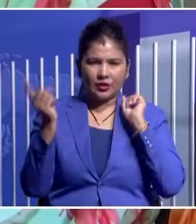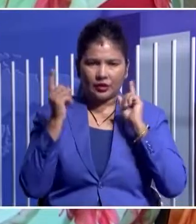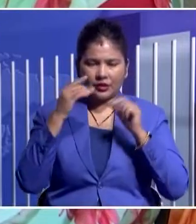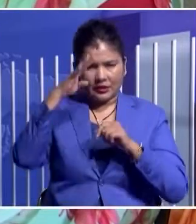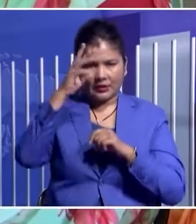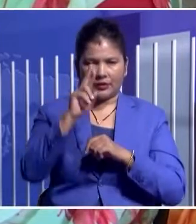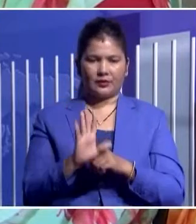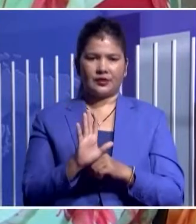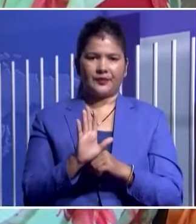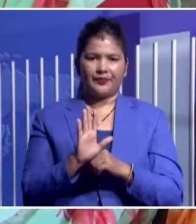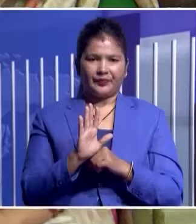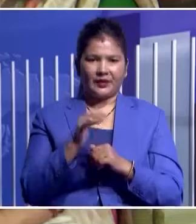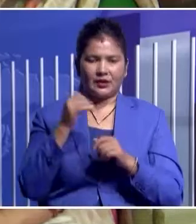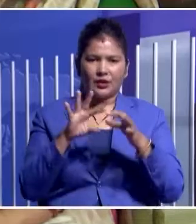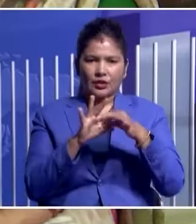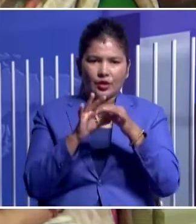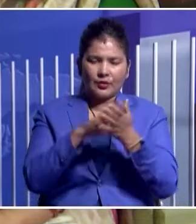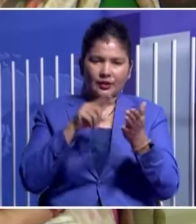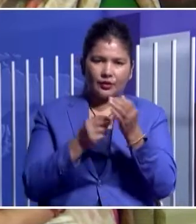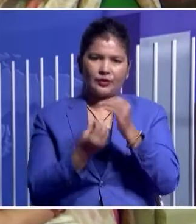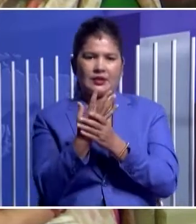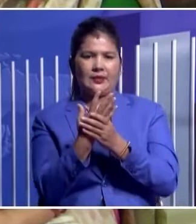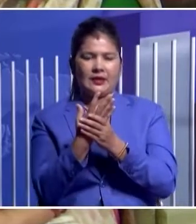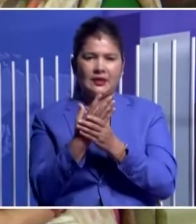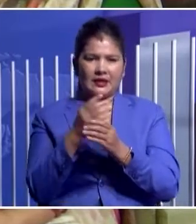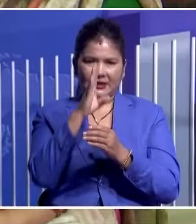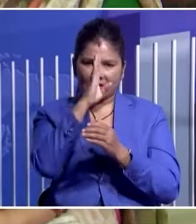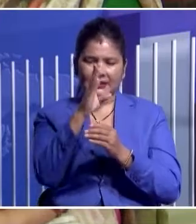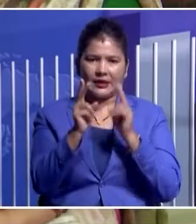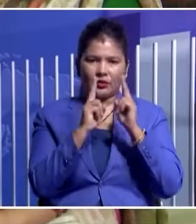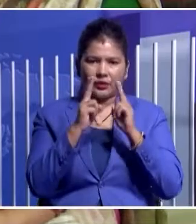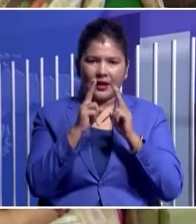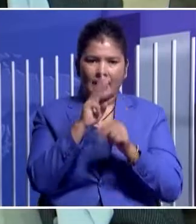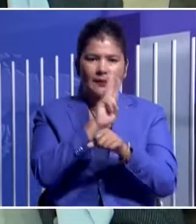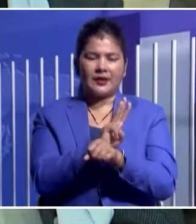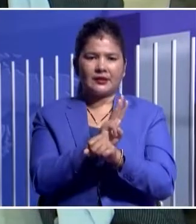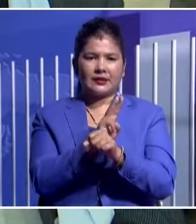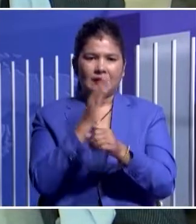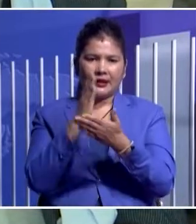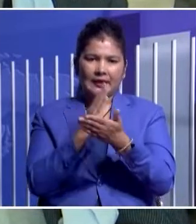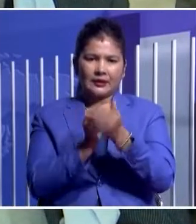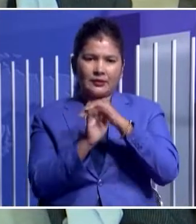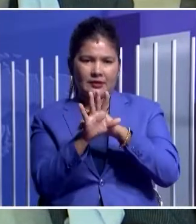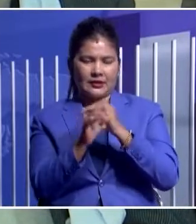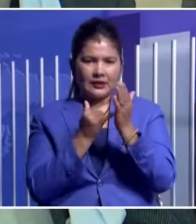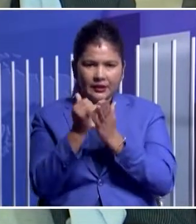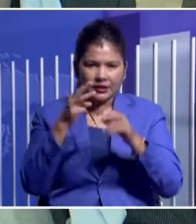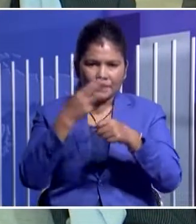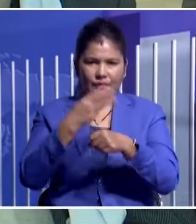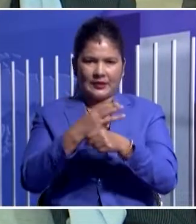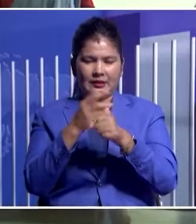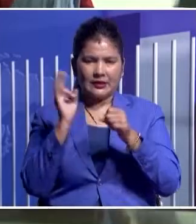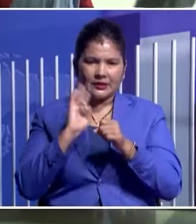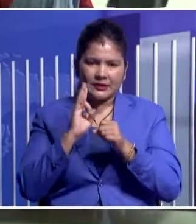छ। कल सेन्टर एवं समन्वय केन्द्रको स्थापना, सिधा कुरा मेयरसँग कार्यक्रम सञ्चालन लगायत कृषि उत्पादन,